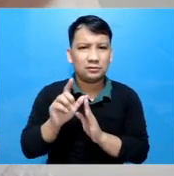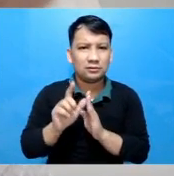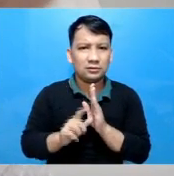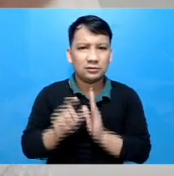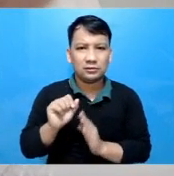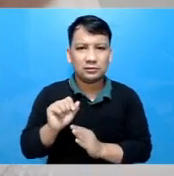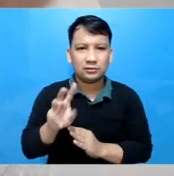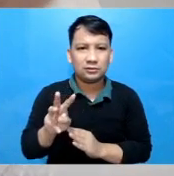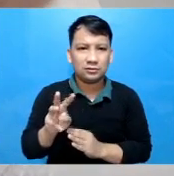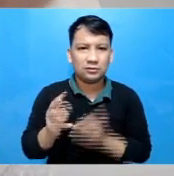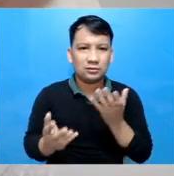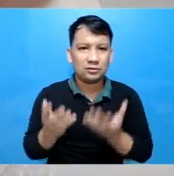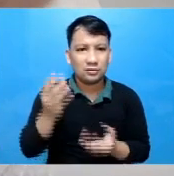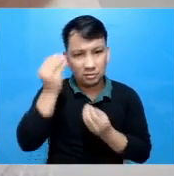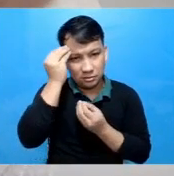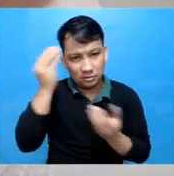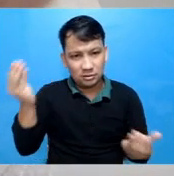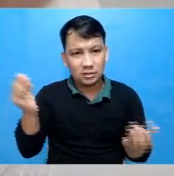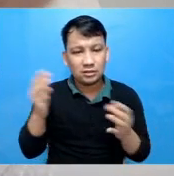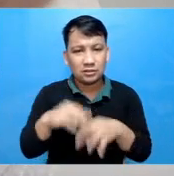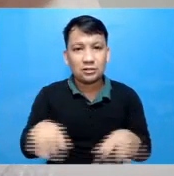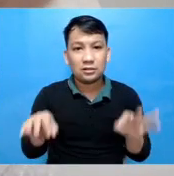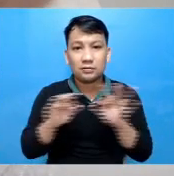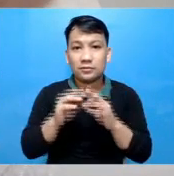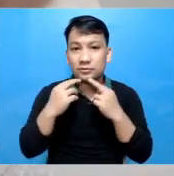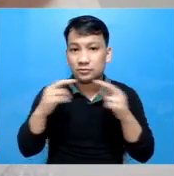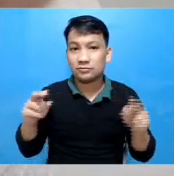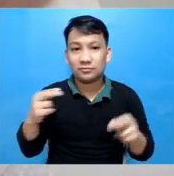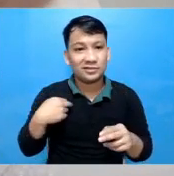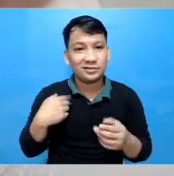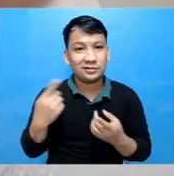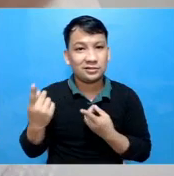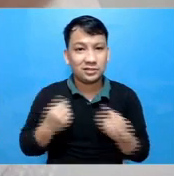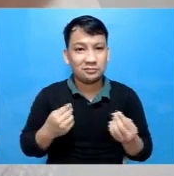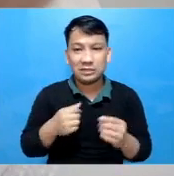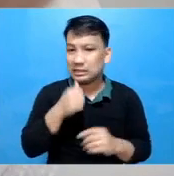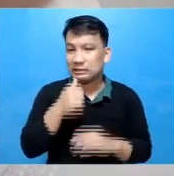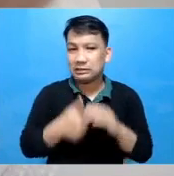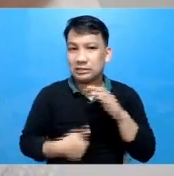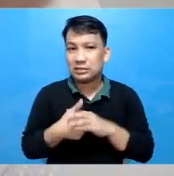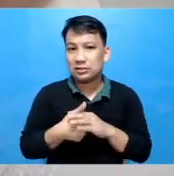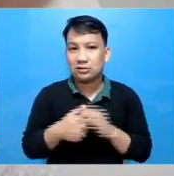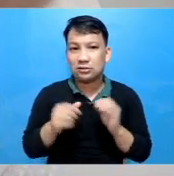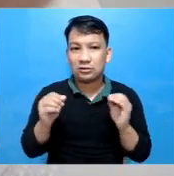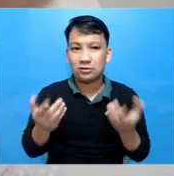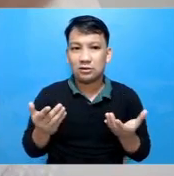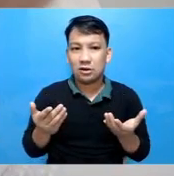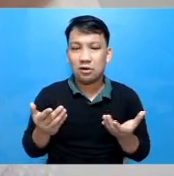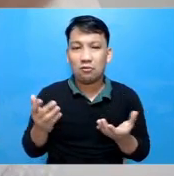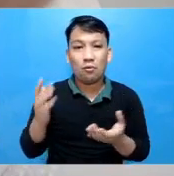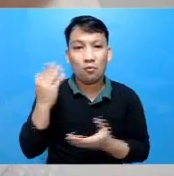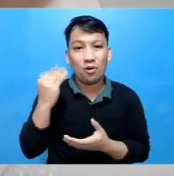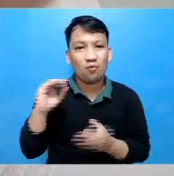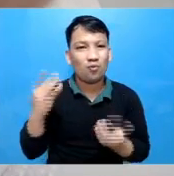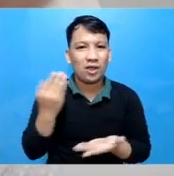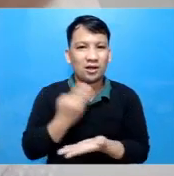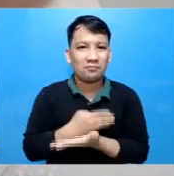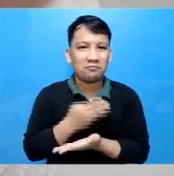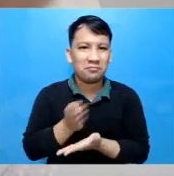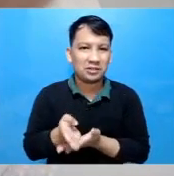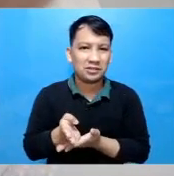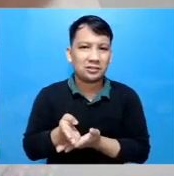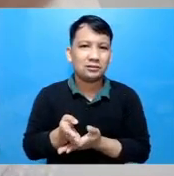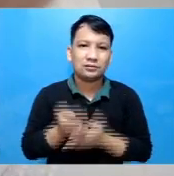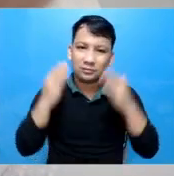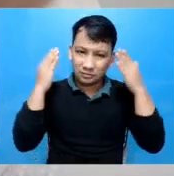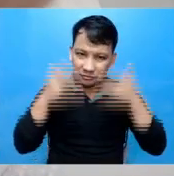Dami-dami ho nating mga batas na hindi naman na-implement eh. Kasi walang available funds. Ito naman, prioridad